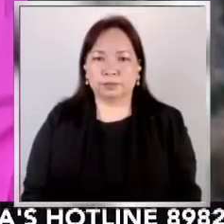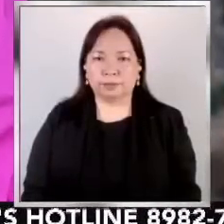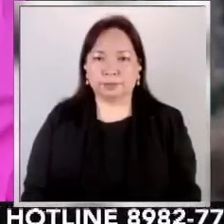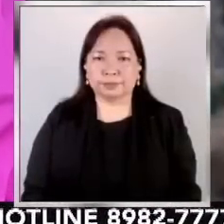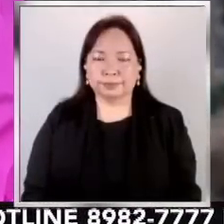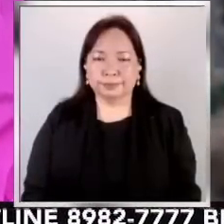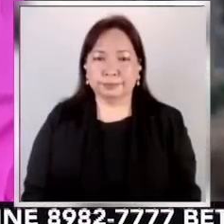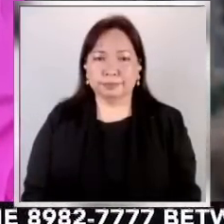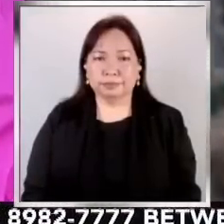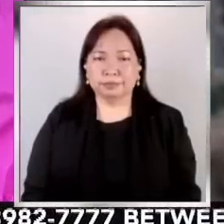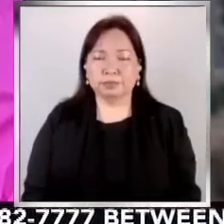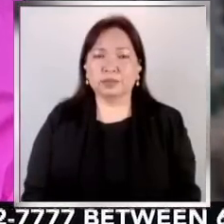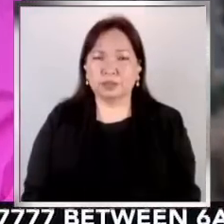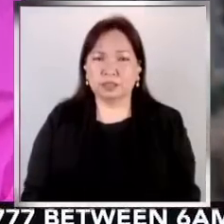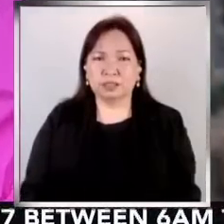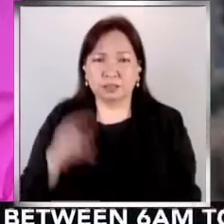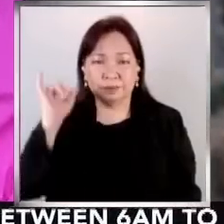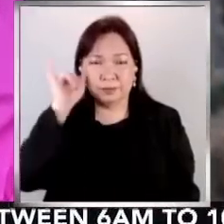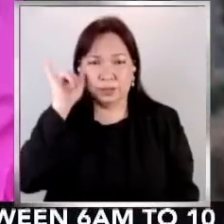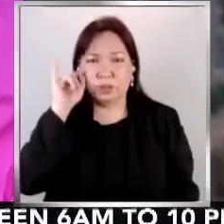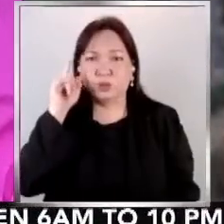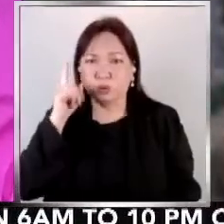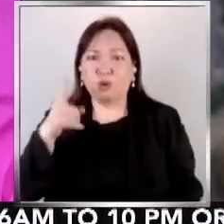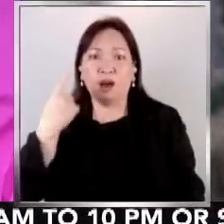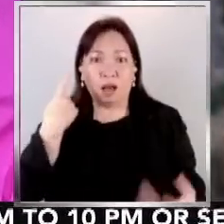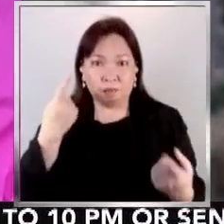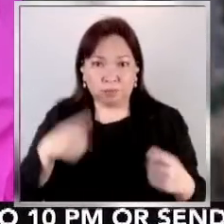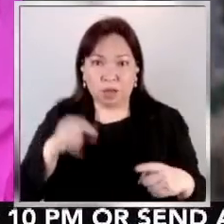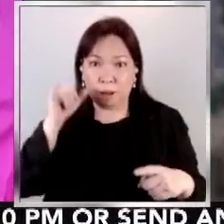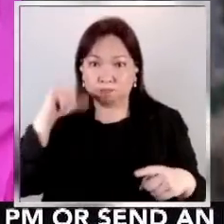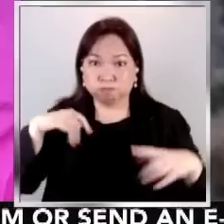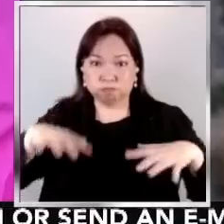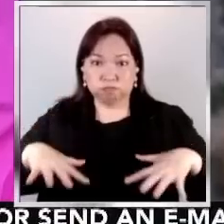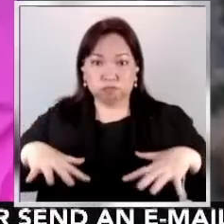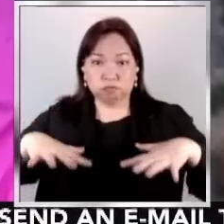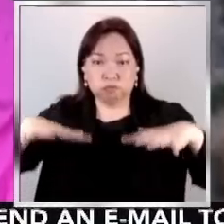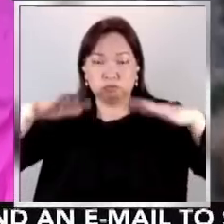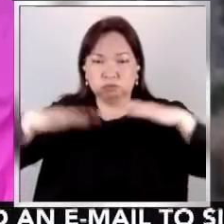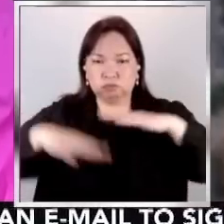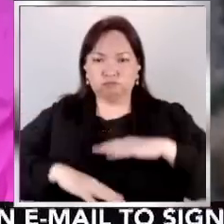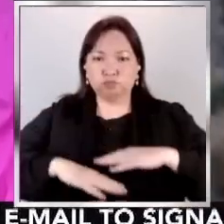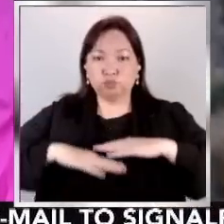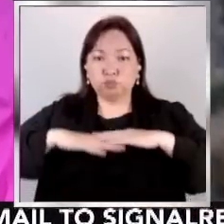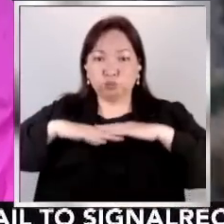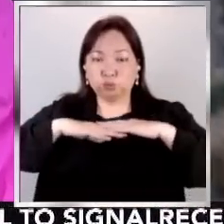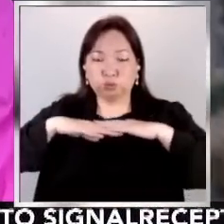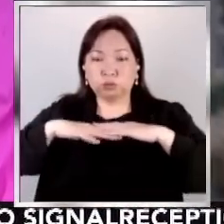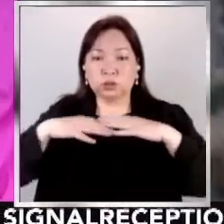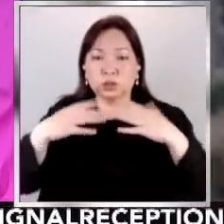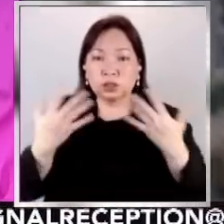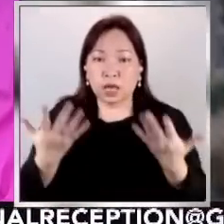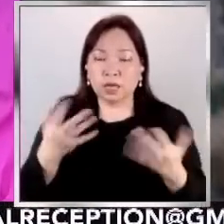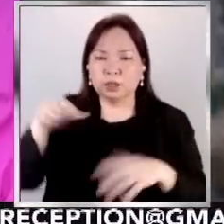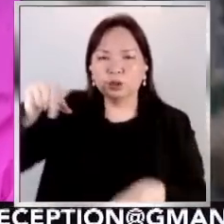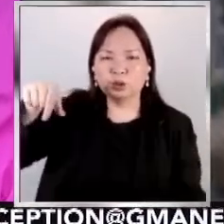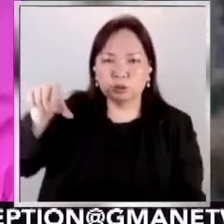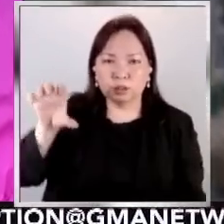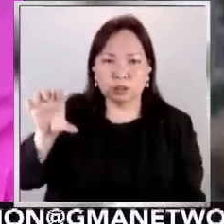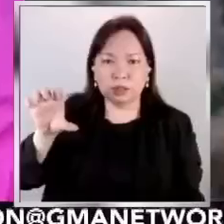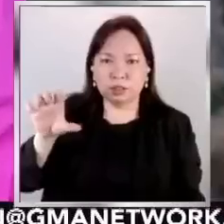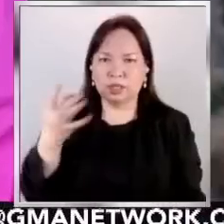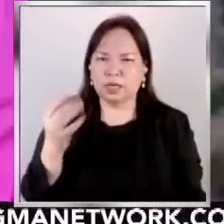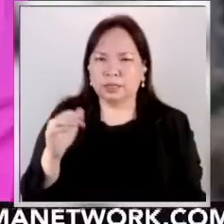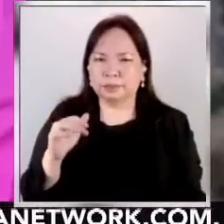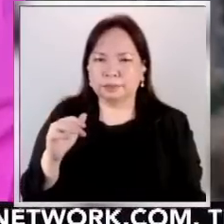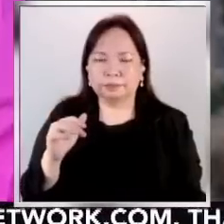Ivan Pia, umabot nga hanggang dibdib ang baha dito sa Cypress Village, Barangay Apolonio Samson sa Quezon City. Maging sa ilang